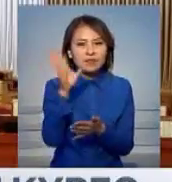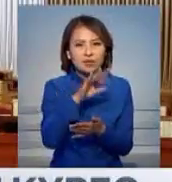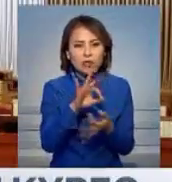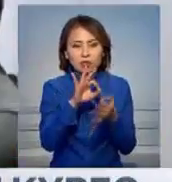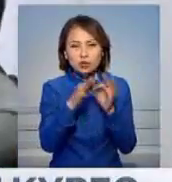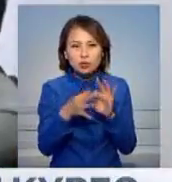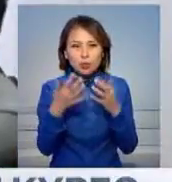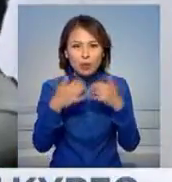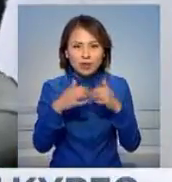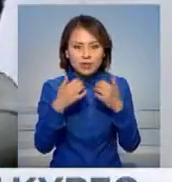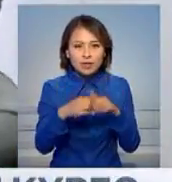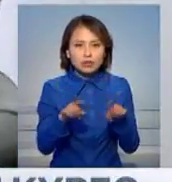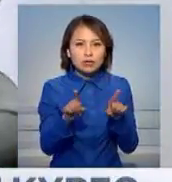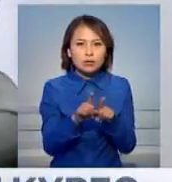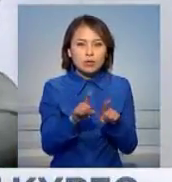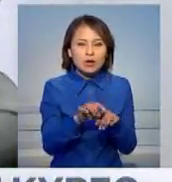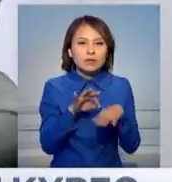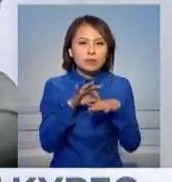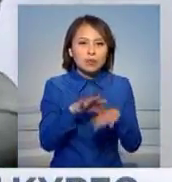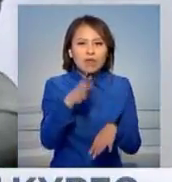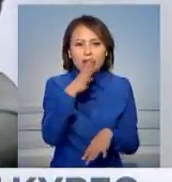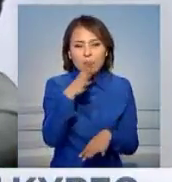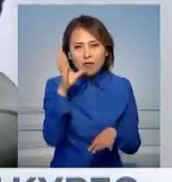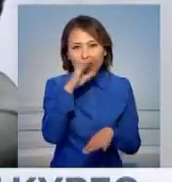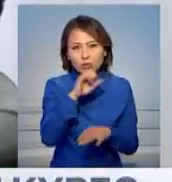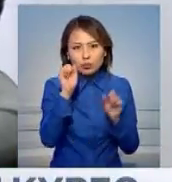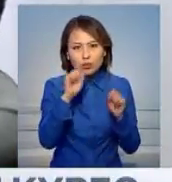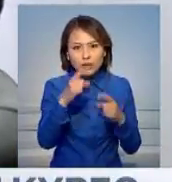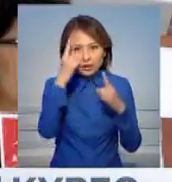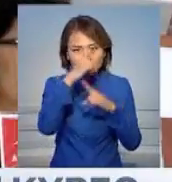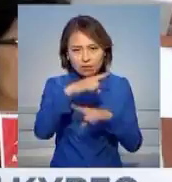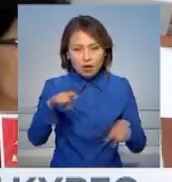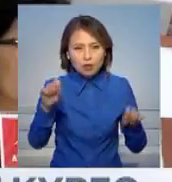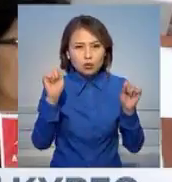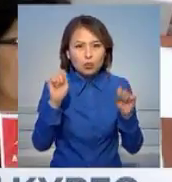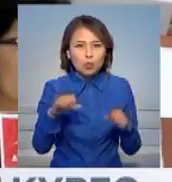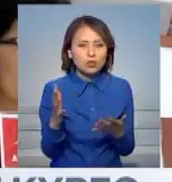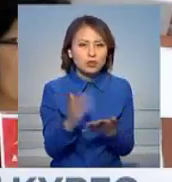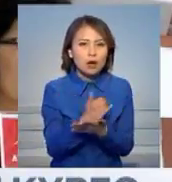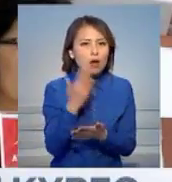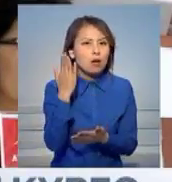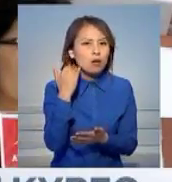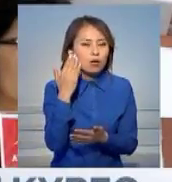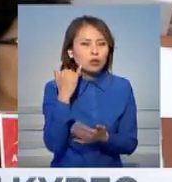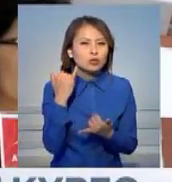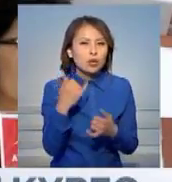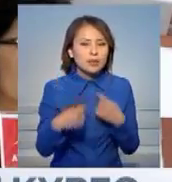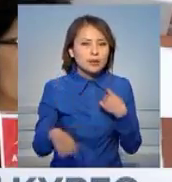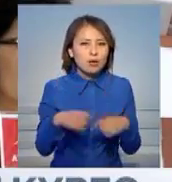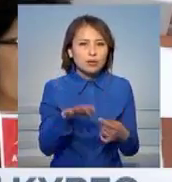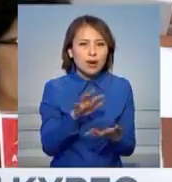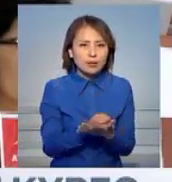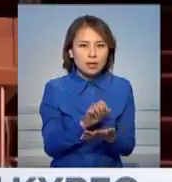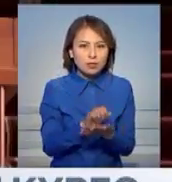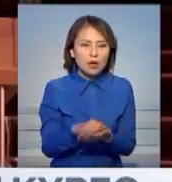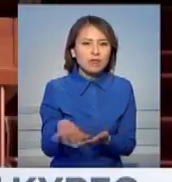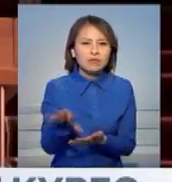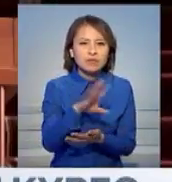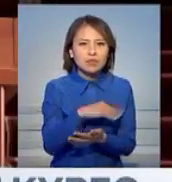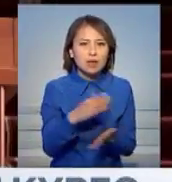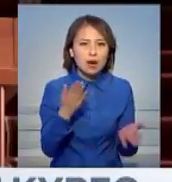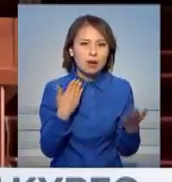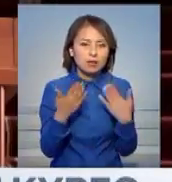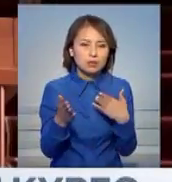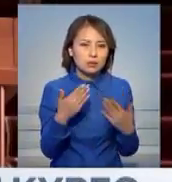операцияларының есебін цифрлық форматта жүргізуге мүмкіндік беріп, ақпаратқа қолжетімділікті жеңілдетеді. Бұл саудамен айналысатын субъектілер